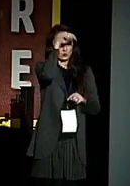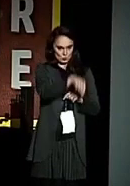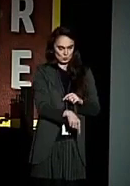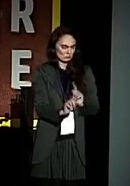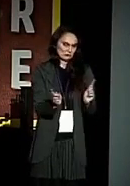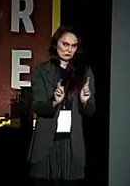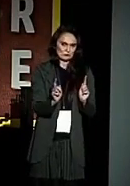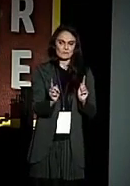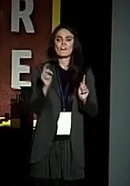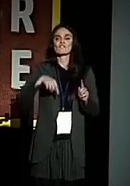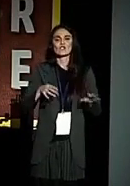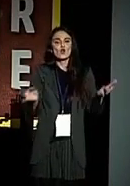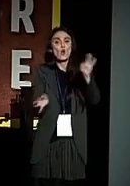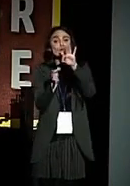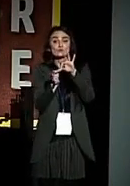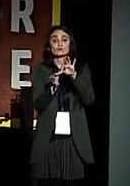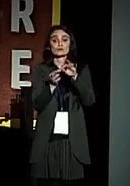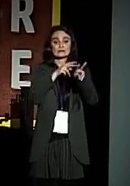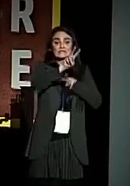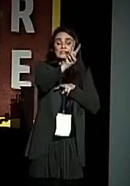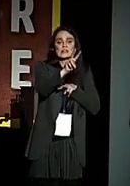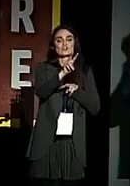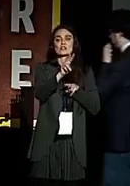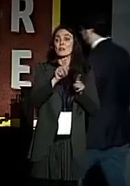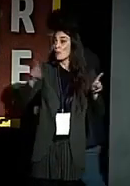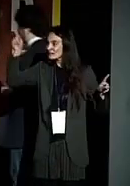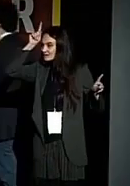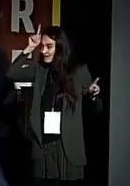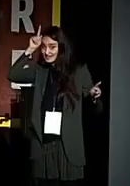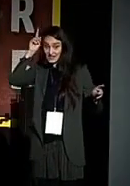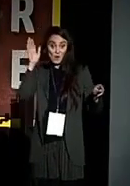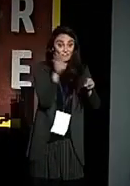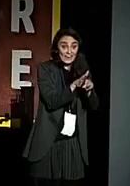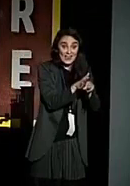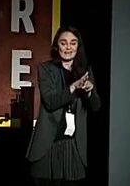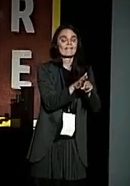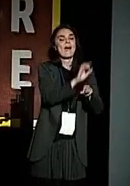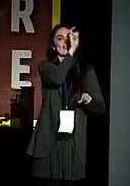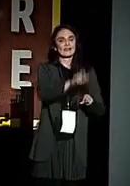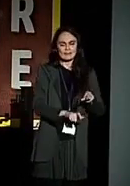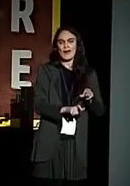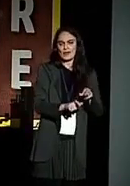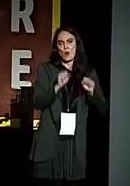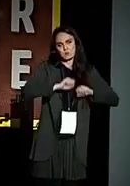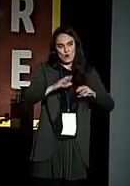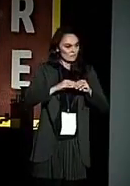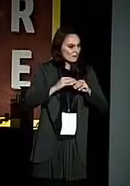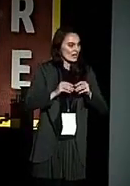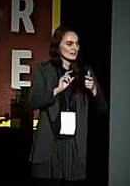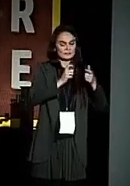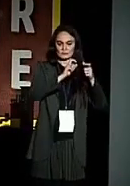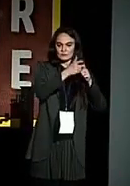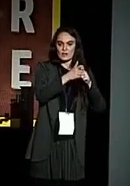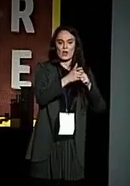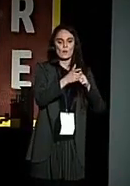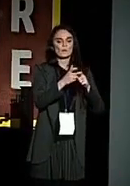questa congiuntura internazionale dove frena l'economia tedesca, l'Italia ce la fa solo se accende i suoi motori, tutti i suoi motori